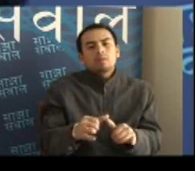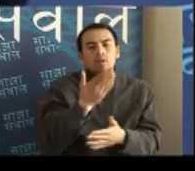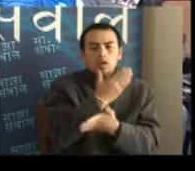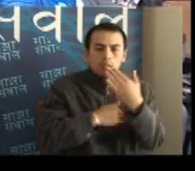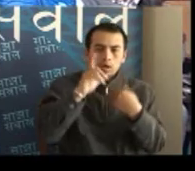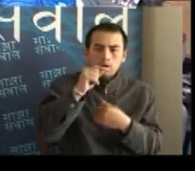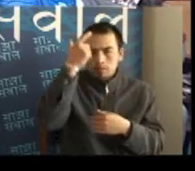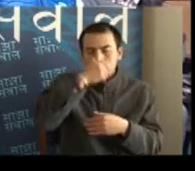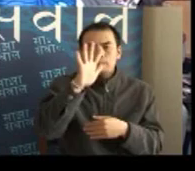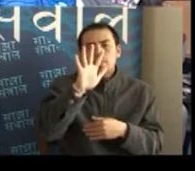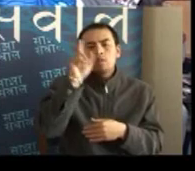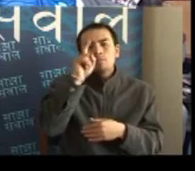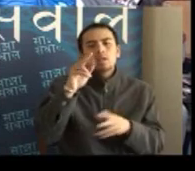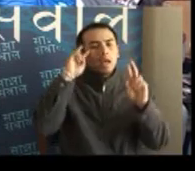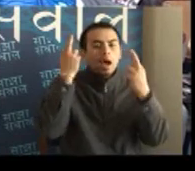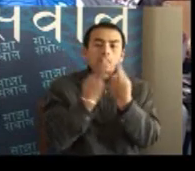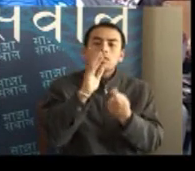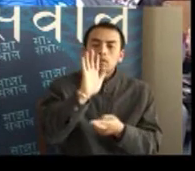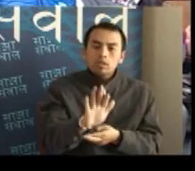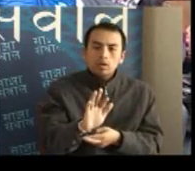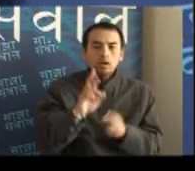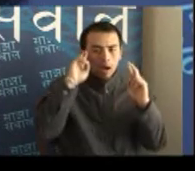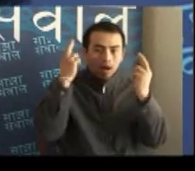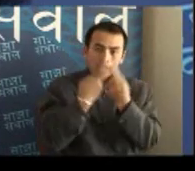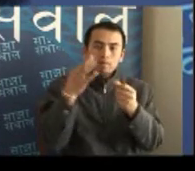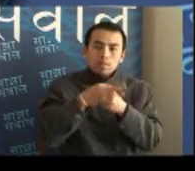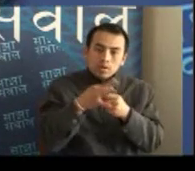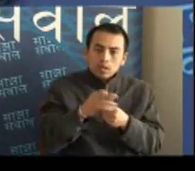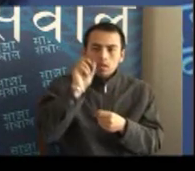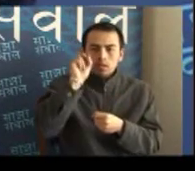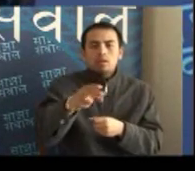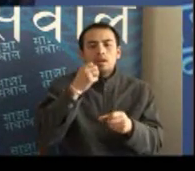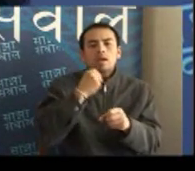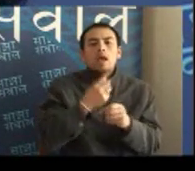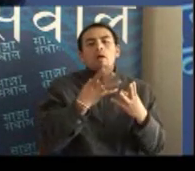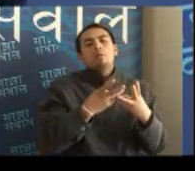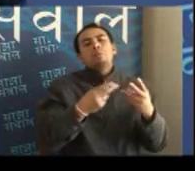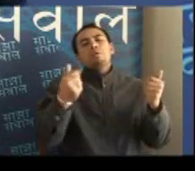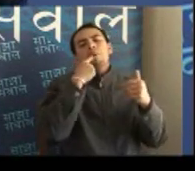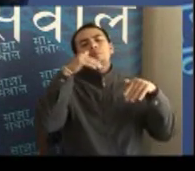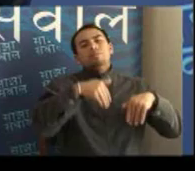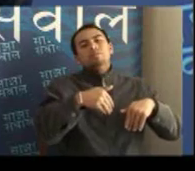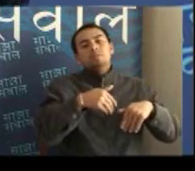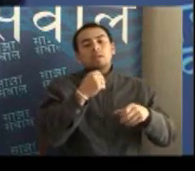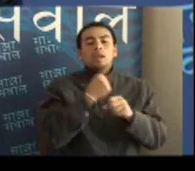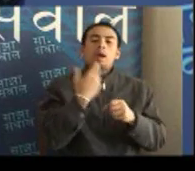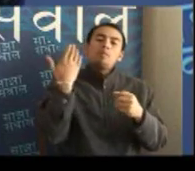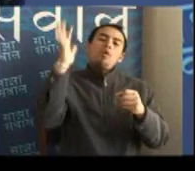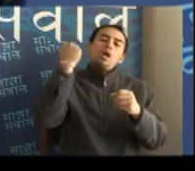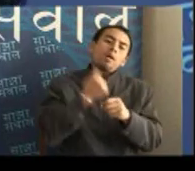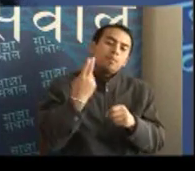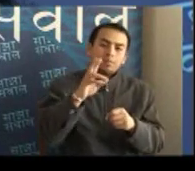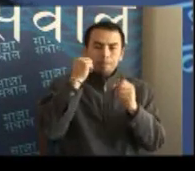अपाङ्गता भएका व्यक्तिहरूको लागि 5% छ, आरक्षणको व्यवस्था त गर्यो होइन, तर काम सकियो भनेर बस्यो कि, अब गरेँ भनेर